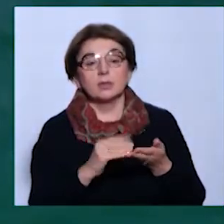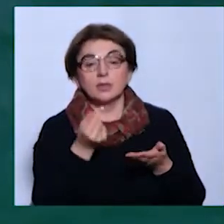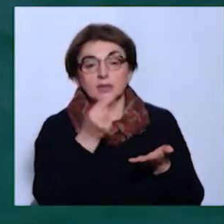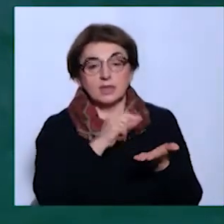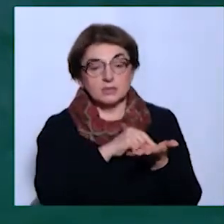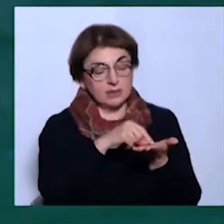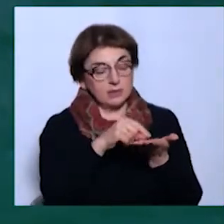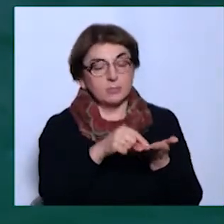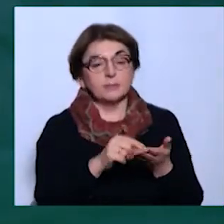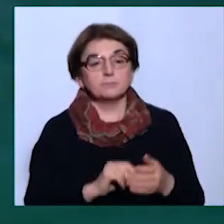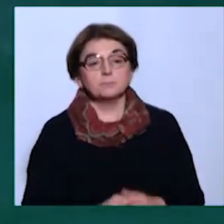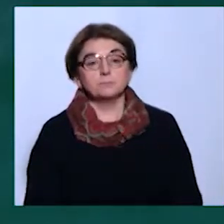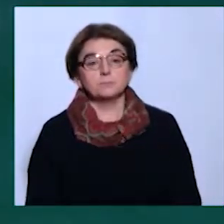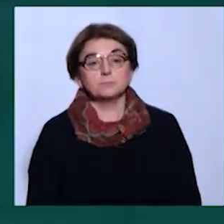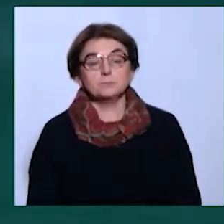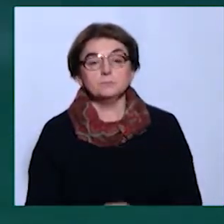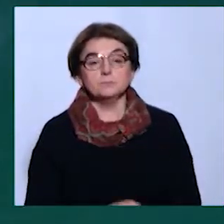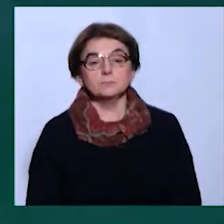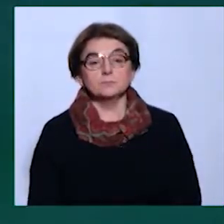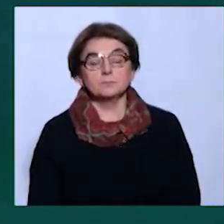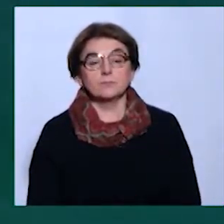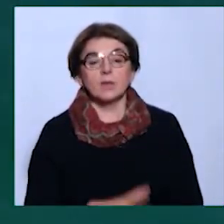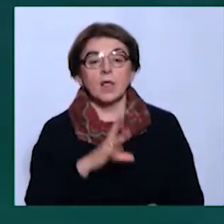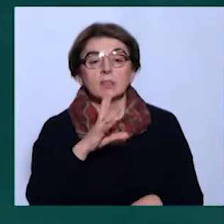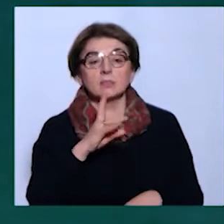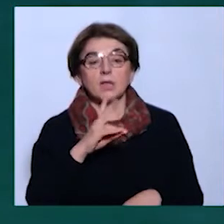თესლი. ესე იგი,